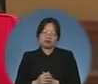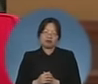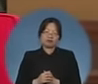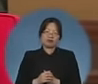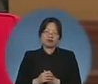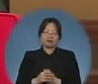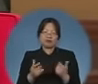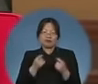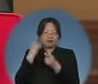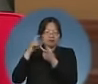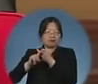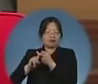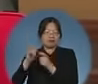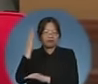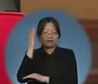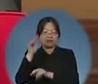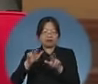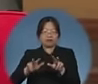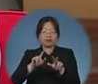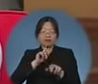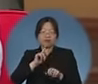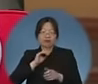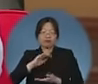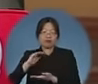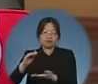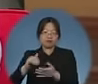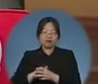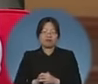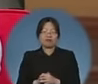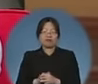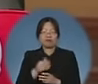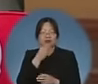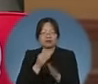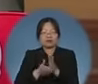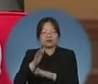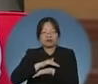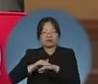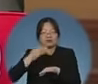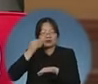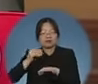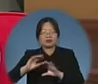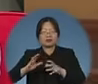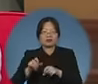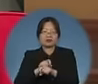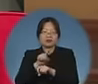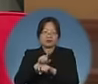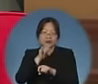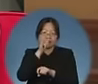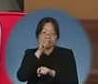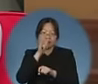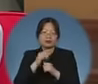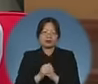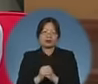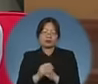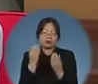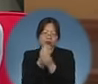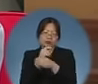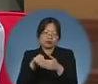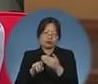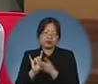이게 같이 연관된 얘기가 지금 말씀하신 복지시설이 잘 된 국가들의 특성들이에요. 착 오해 중에